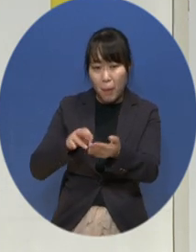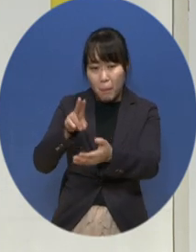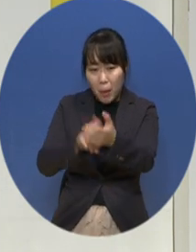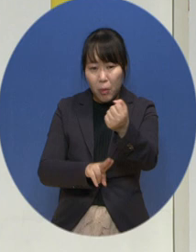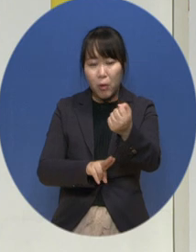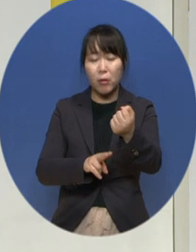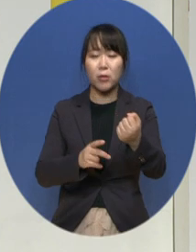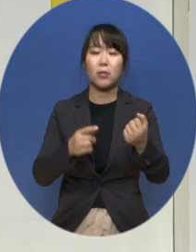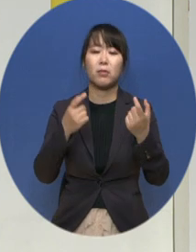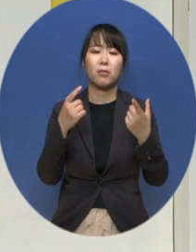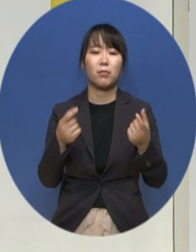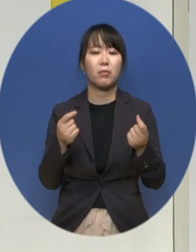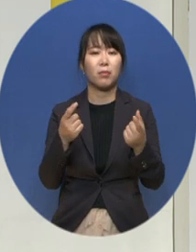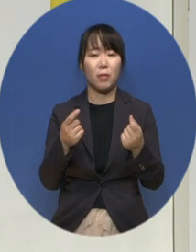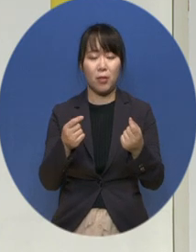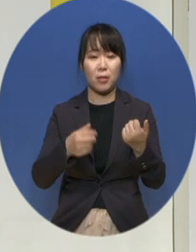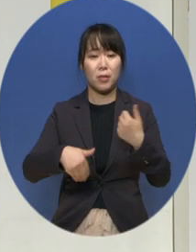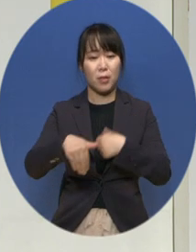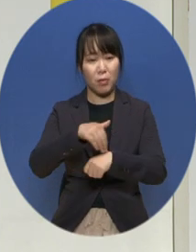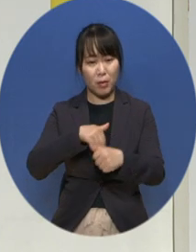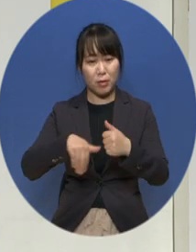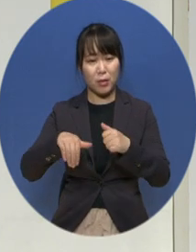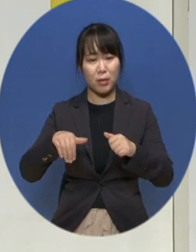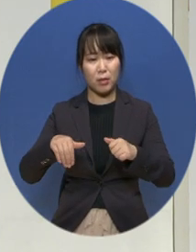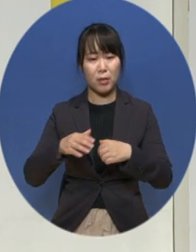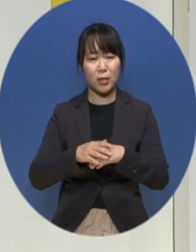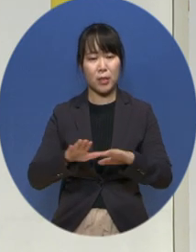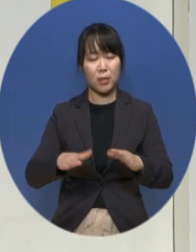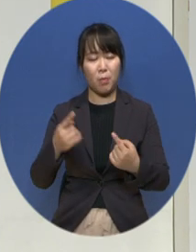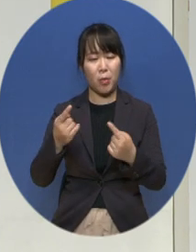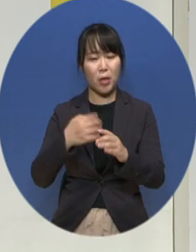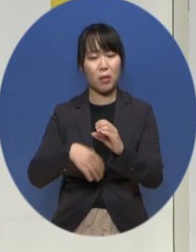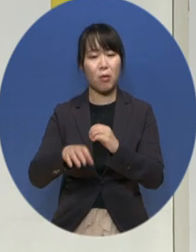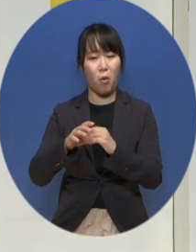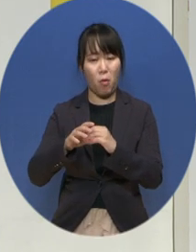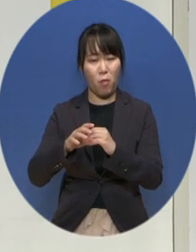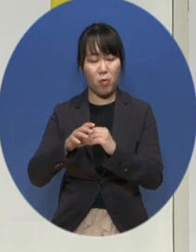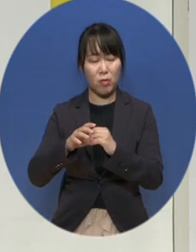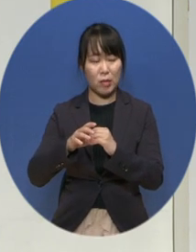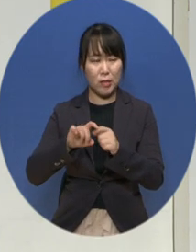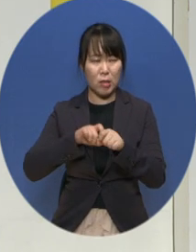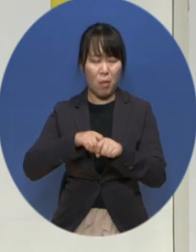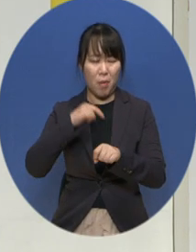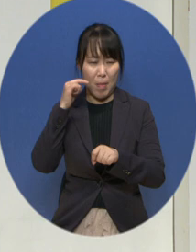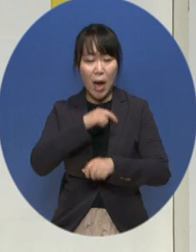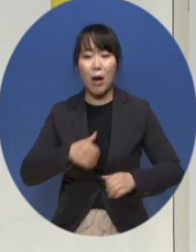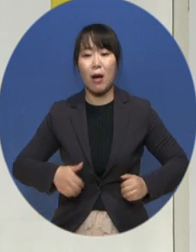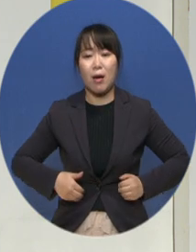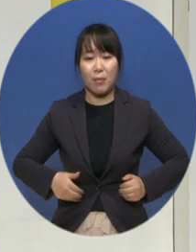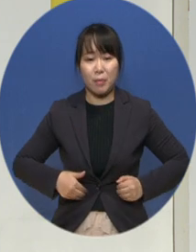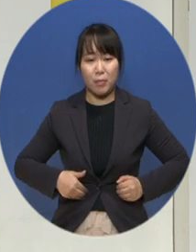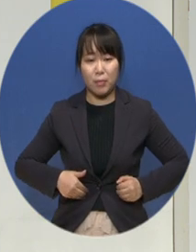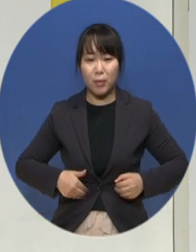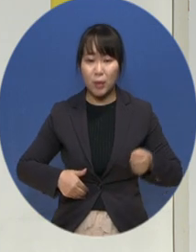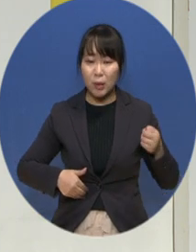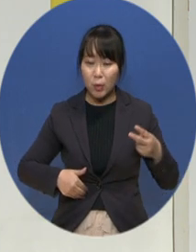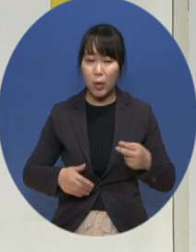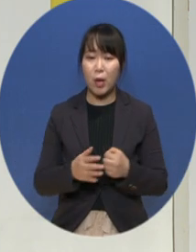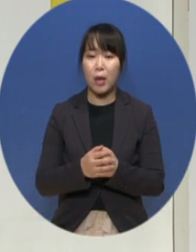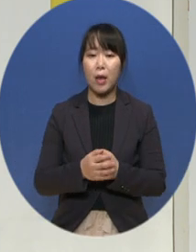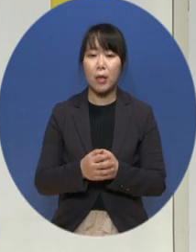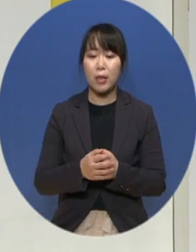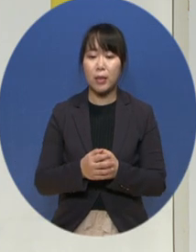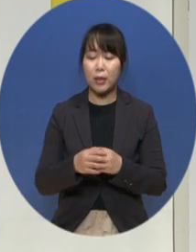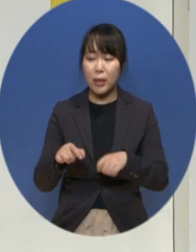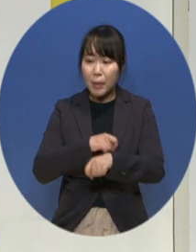뭐 이렇게 8 9 이런 일들에 대해서는 처벌을 지금보다는 더 엄정하게 의 했죠 너무나 큰 대상이 아동 일